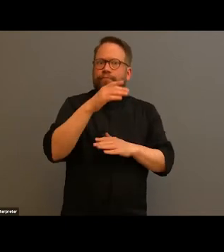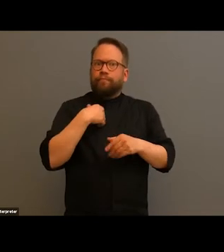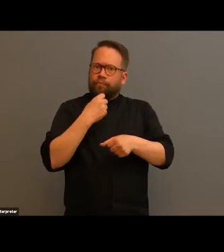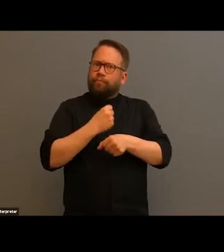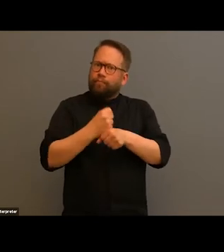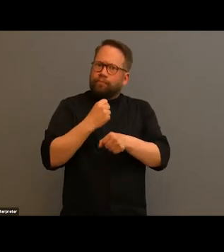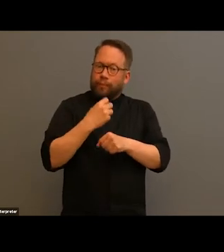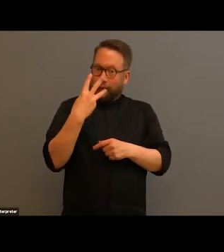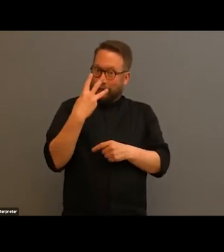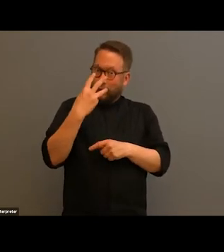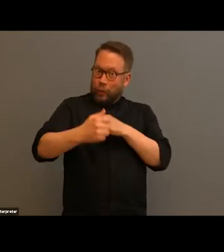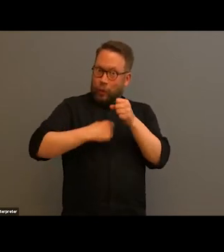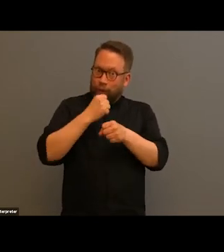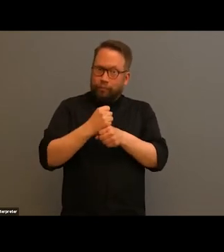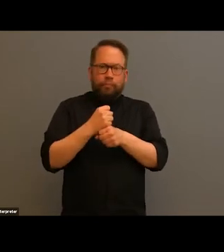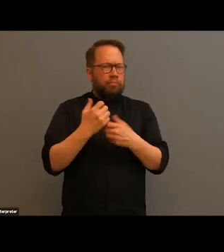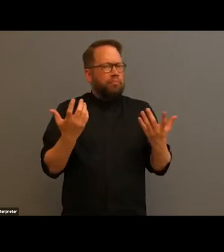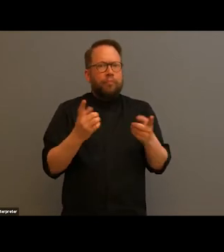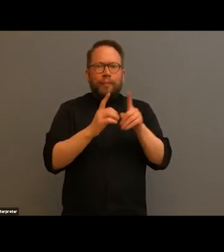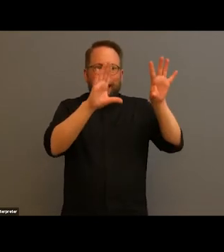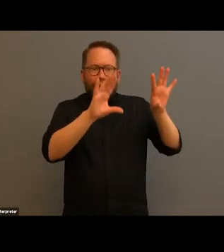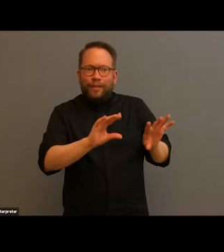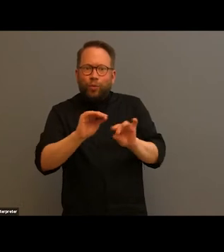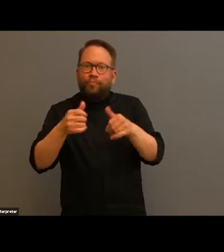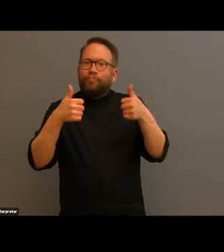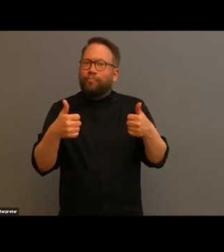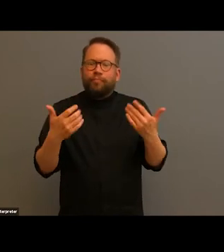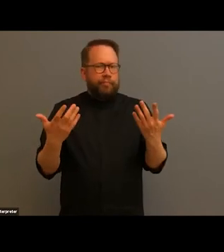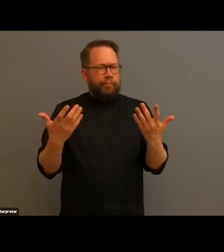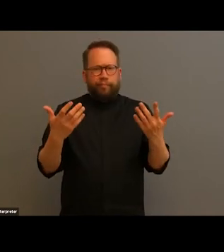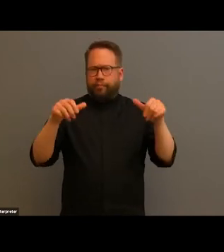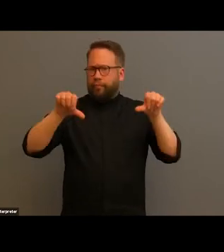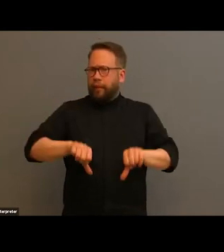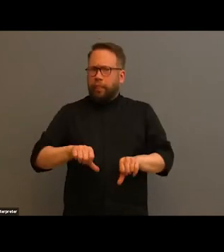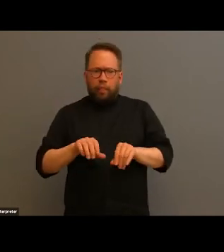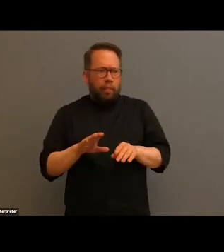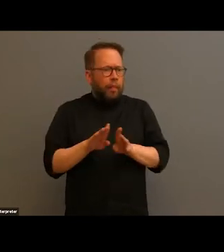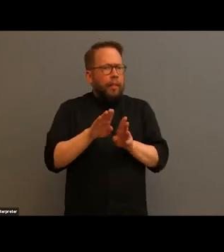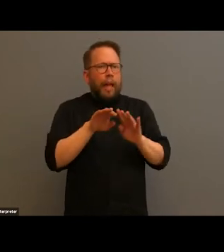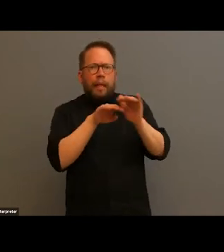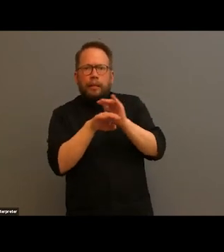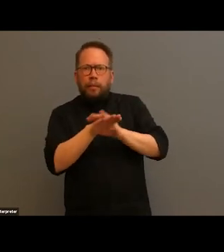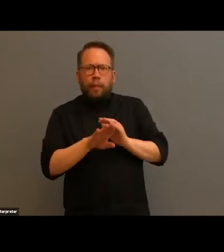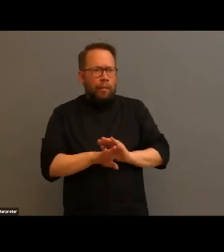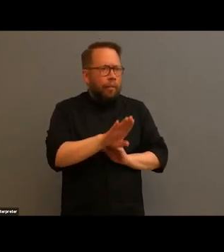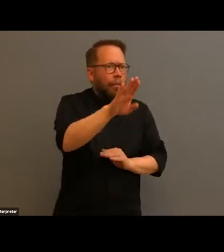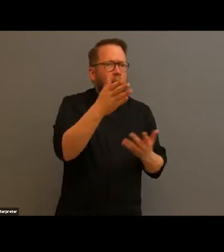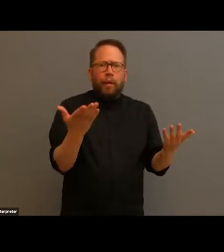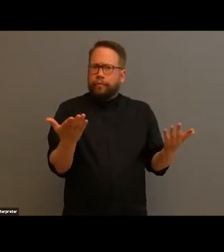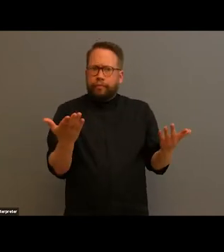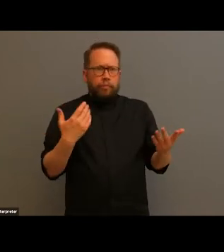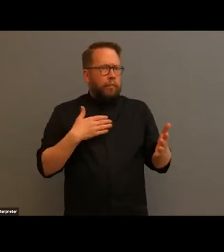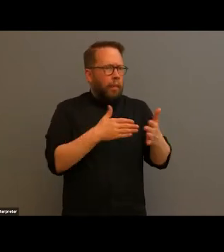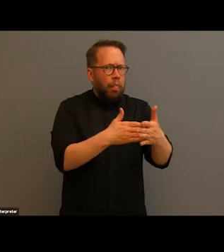och den värsta rampen jag har sett i hela mitt liv. Ja, jag ramlade ut över den rampen 2 gånger och de sa att ja, vi